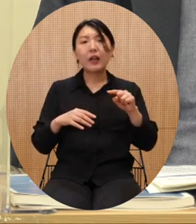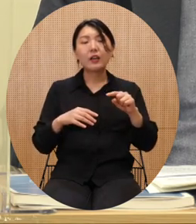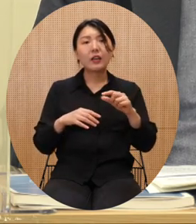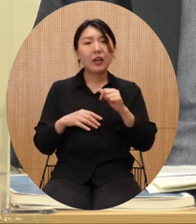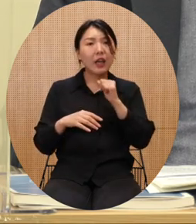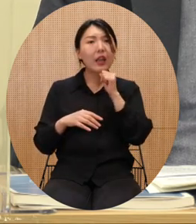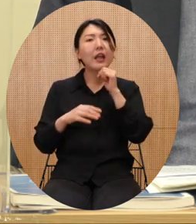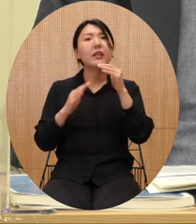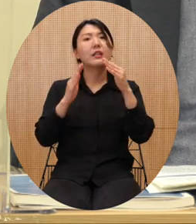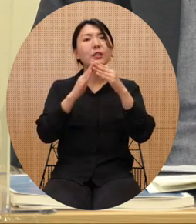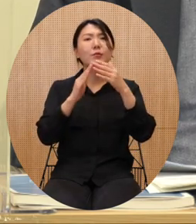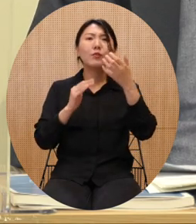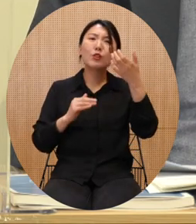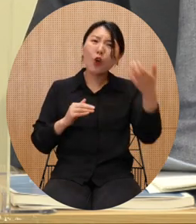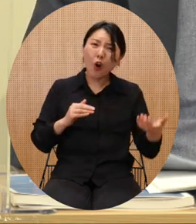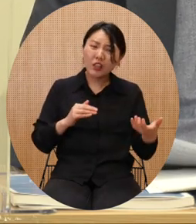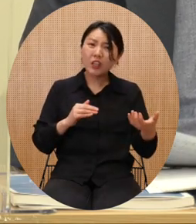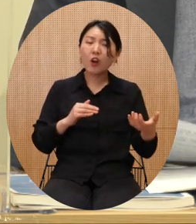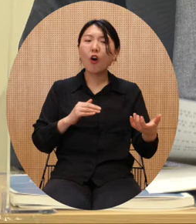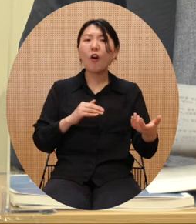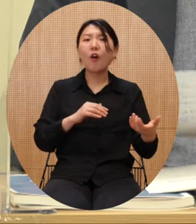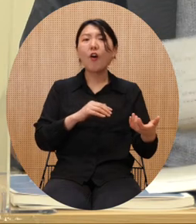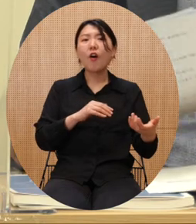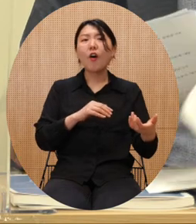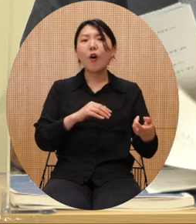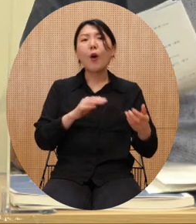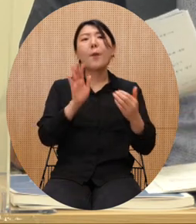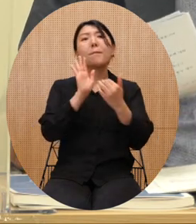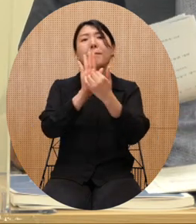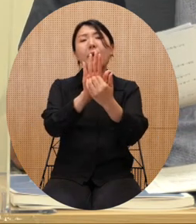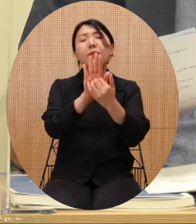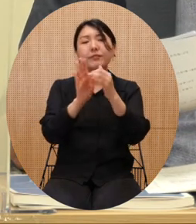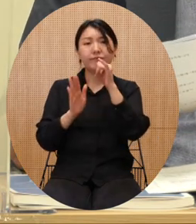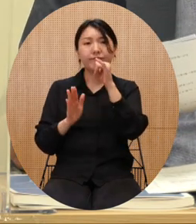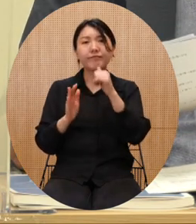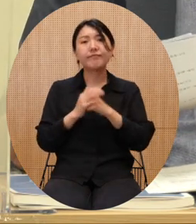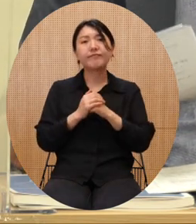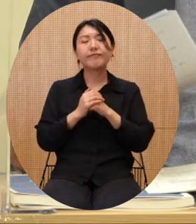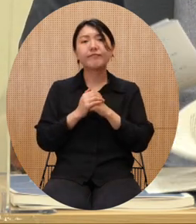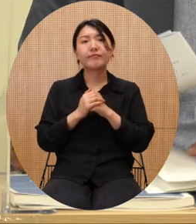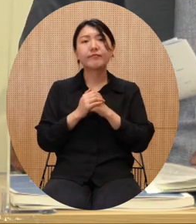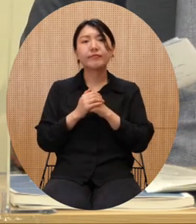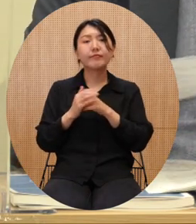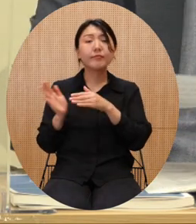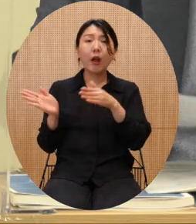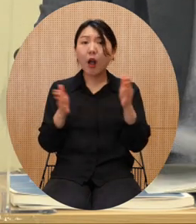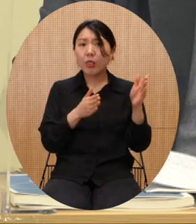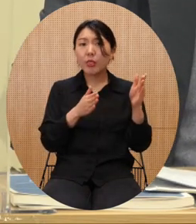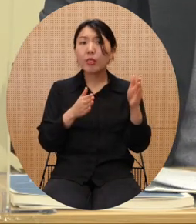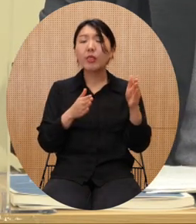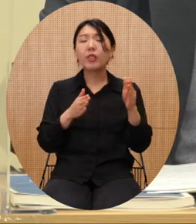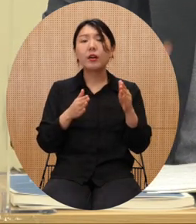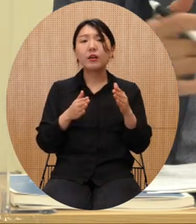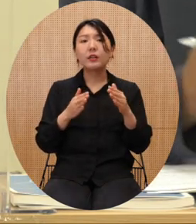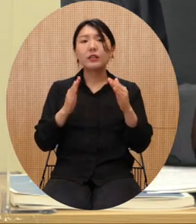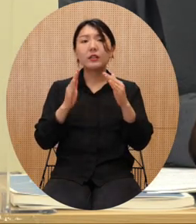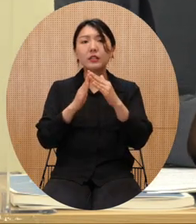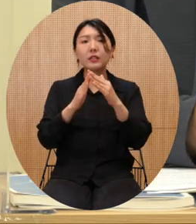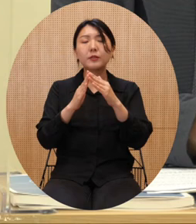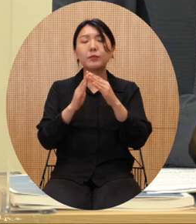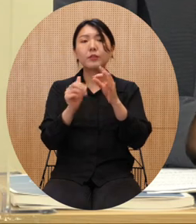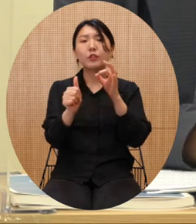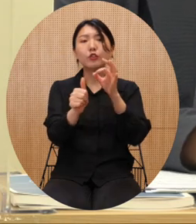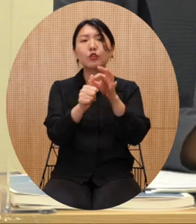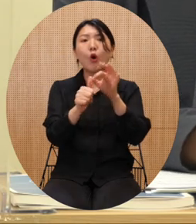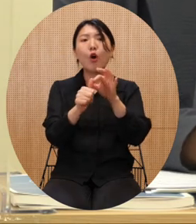더 열악한 주거로 하향할 수 있는 것을 사실 막고 있는 것일 수도 있고요. 그런데 한편으로는